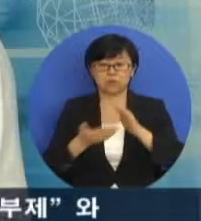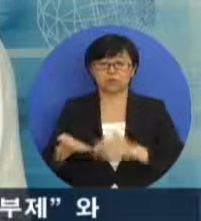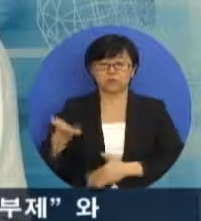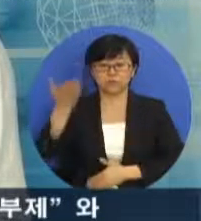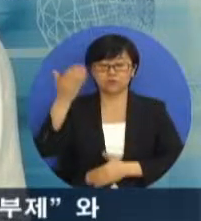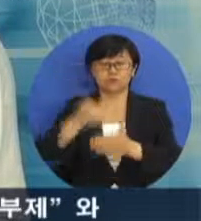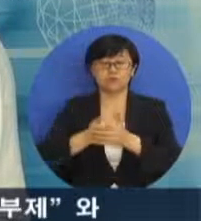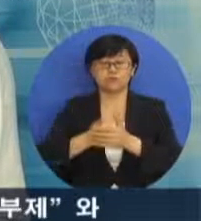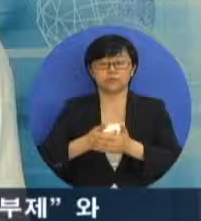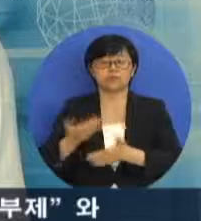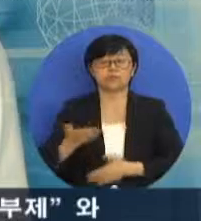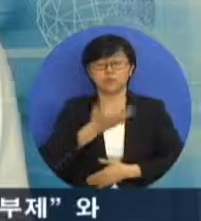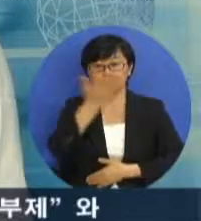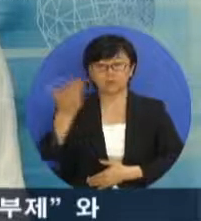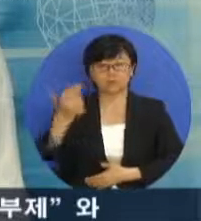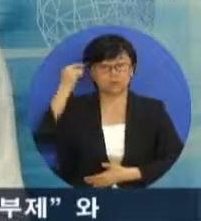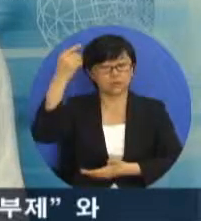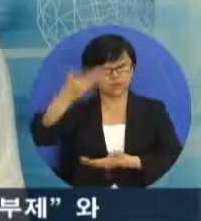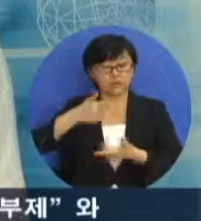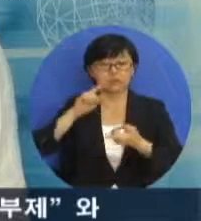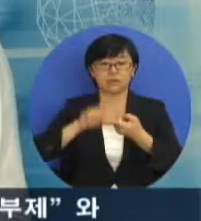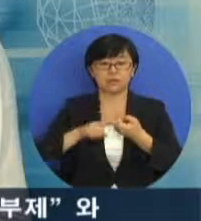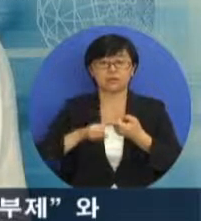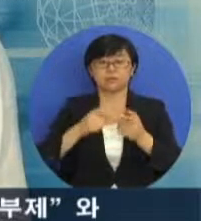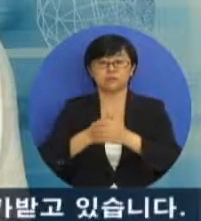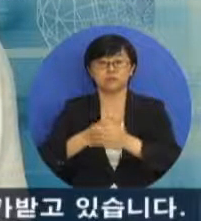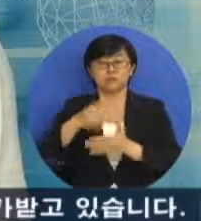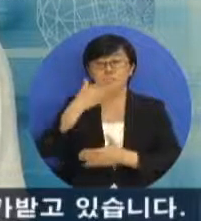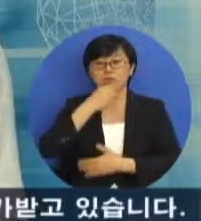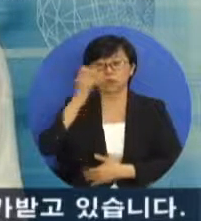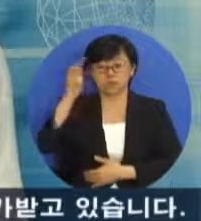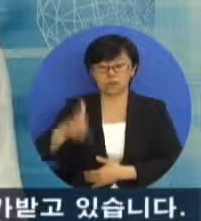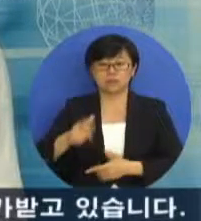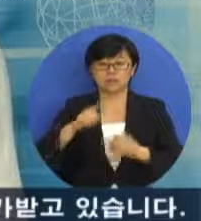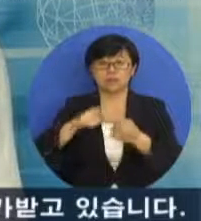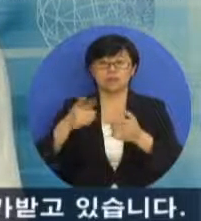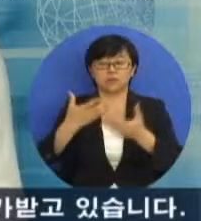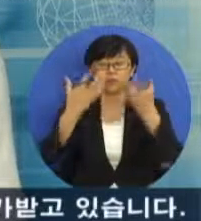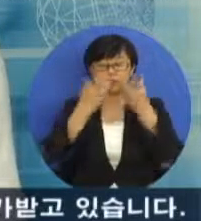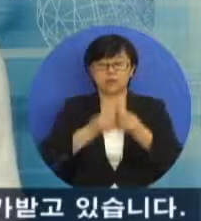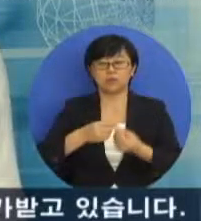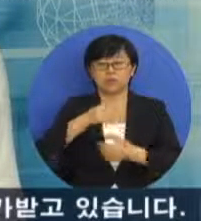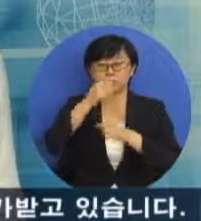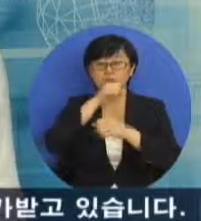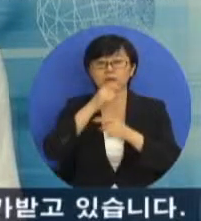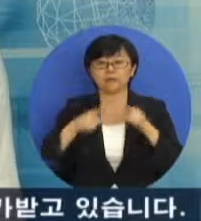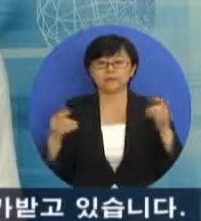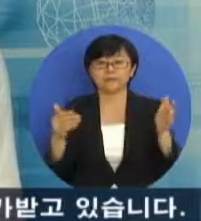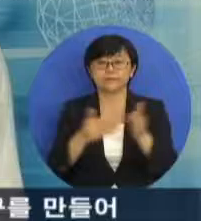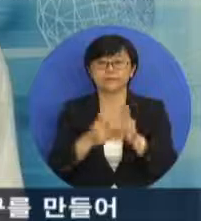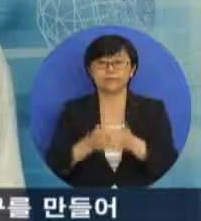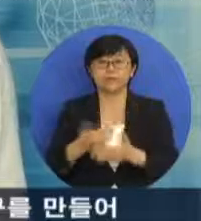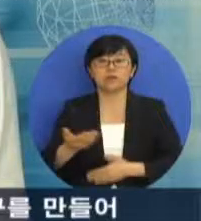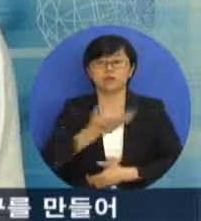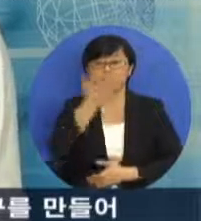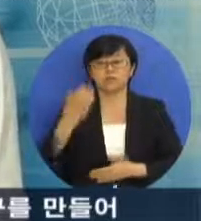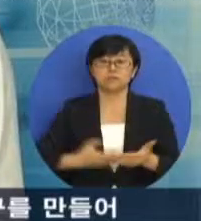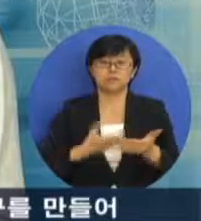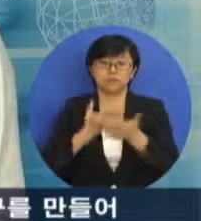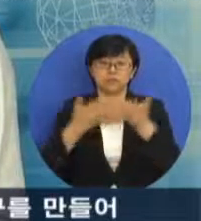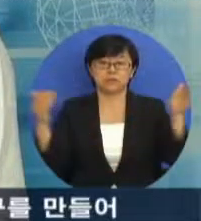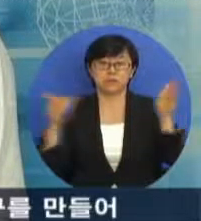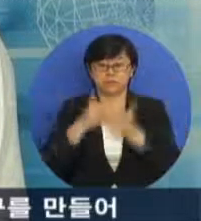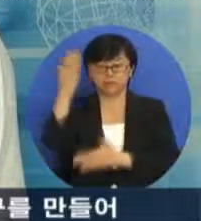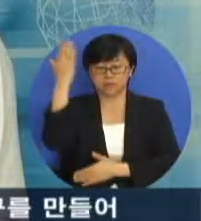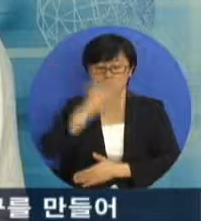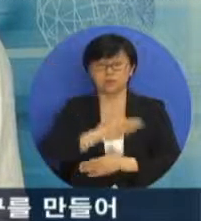수준으로 그중에서도 민원처리 담당 지정카드 교부제와 종로복지카드제가 우수 사례로 평가받고 있습니다. 구민이